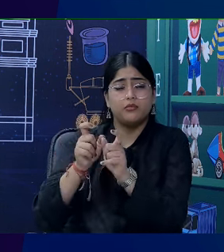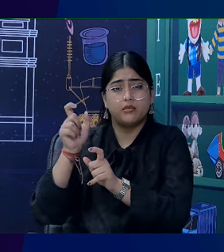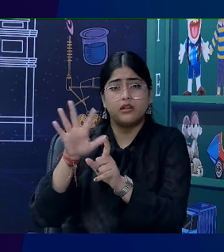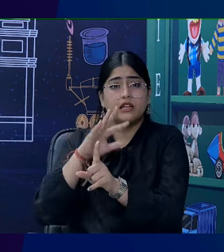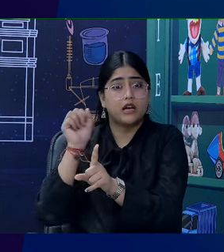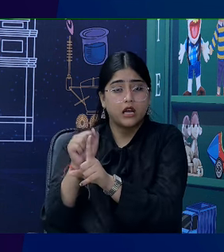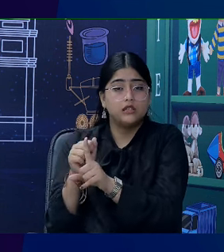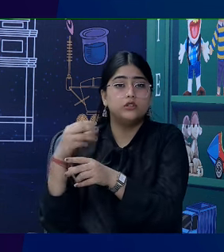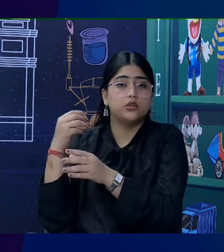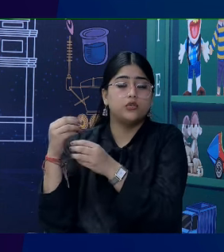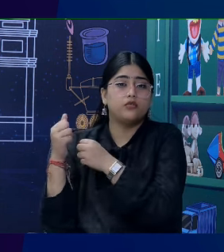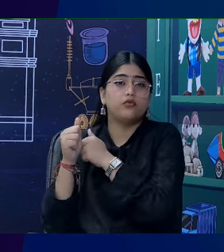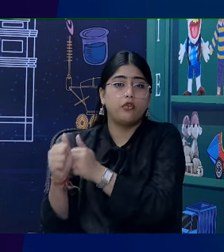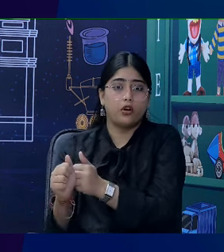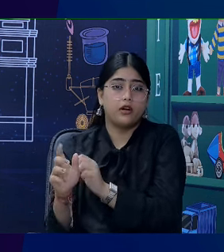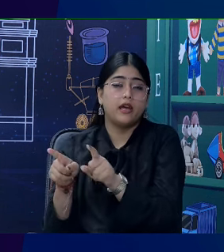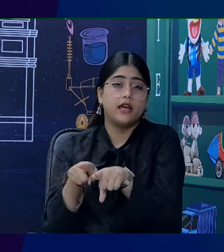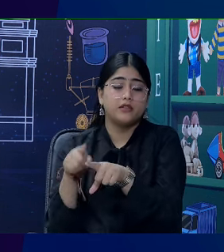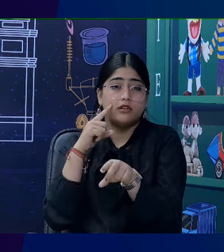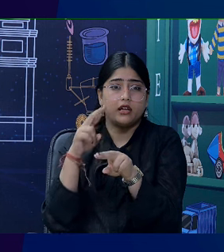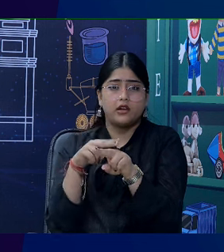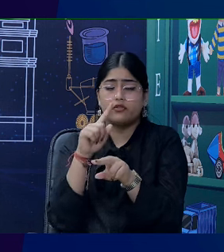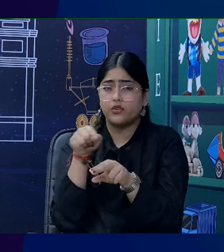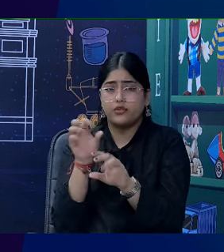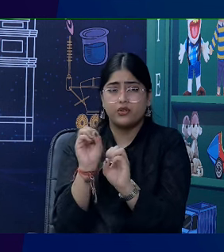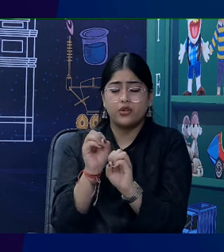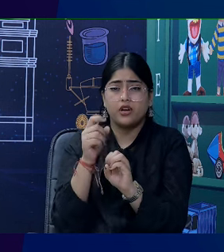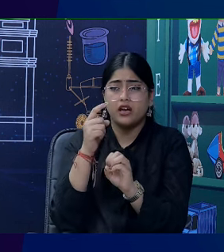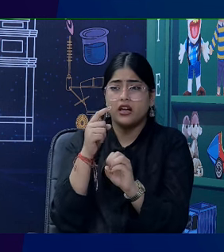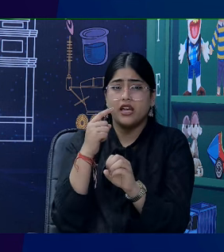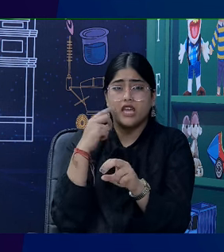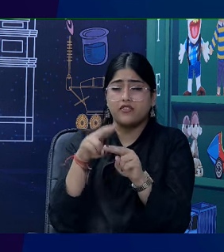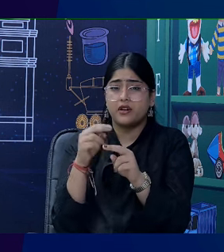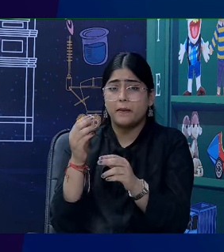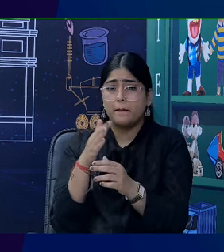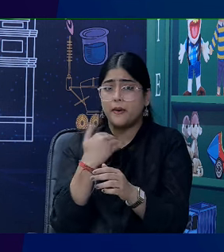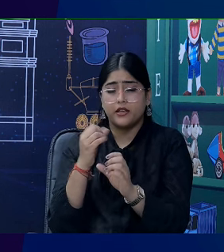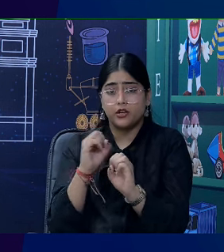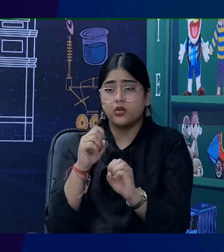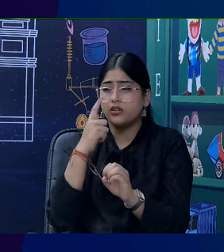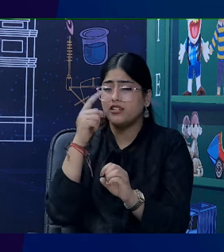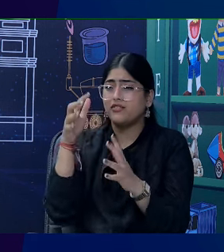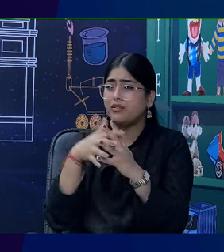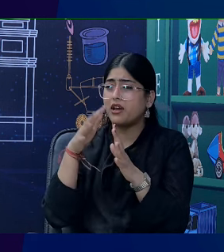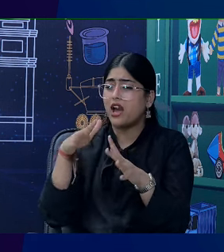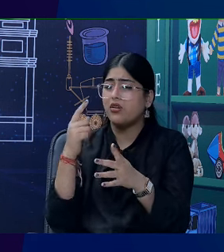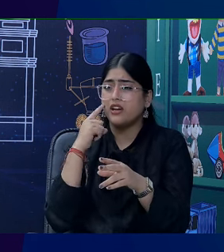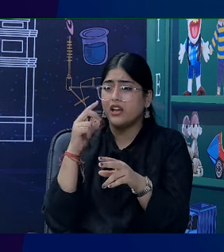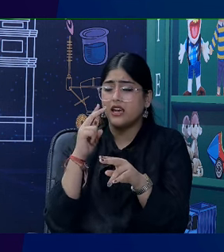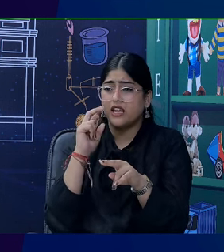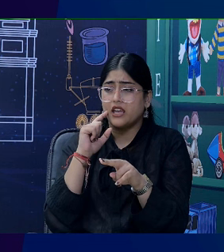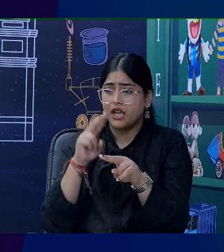कल्चर था एक तरह से सोचो कि जो नहीं होती थी ये बोलते थे ये कैसी औरत हो गई जो अपने पति के साथ नहीं इसकी सती होना नहीं चाहती है बिल्कुल